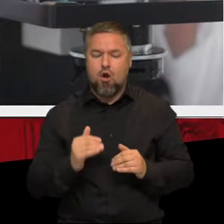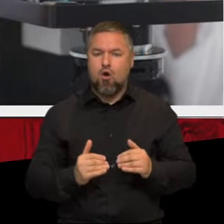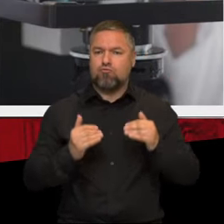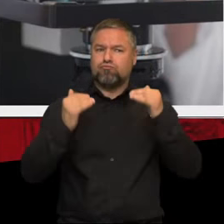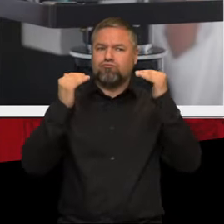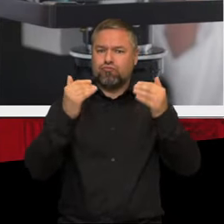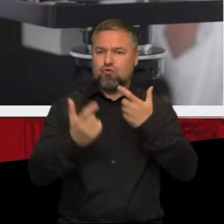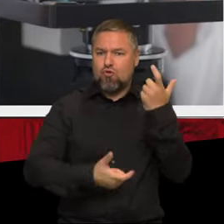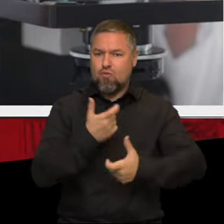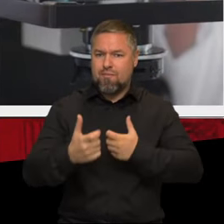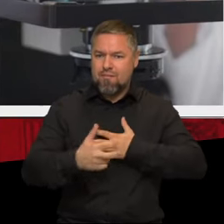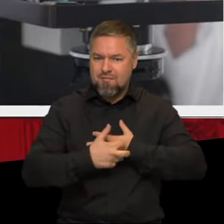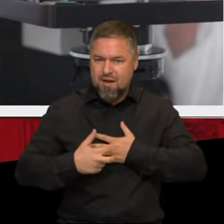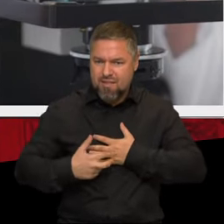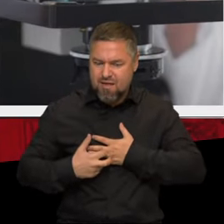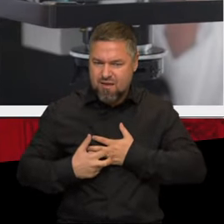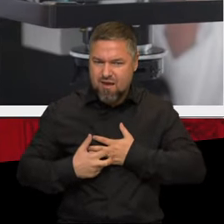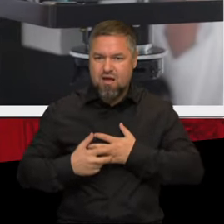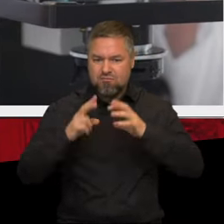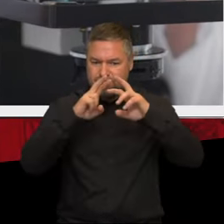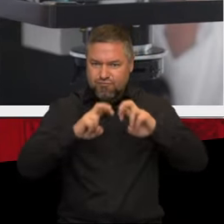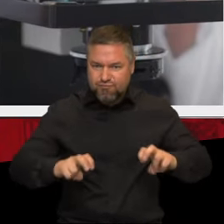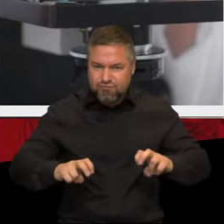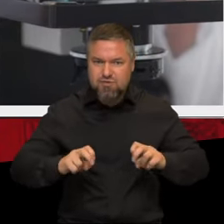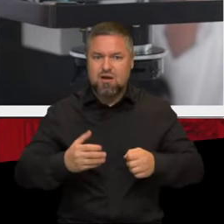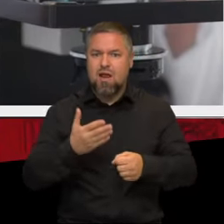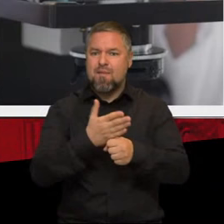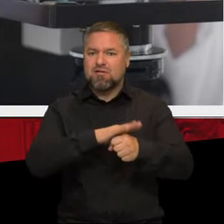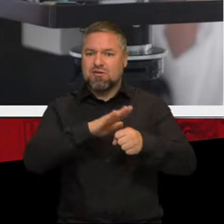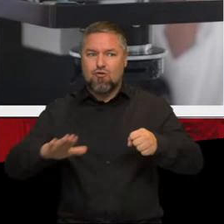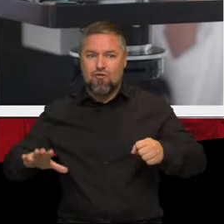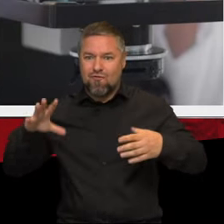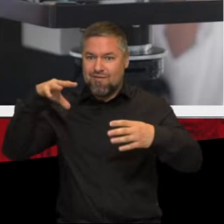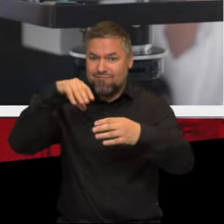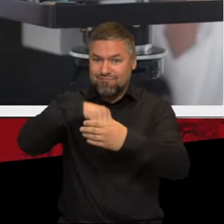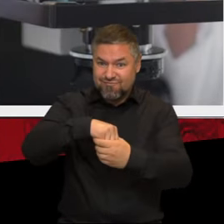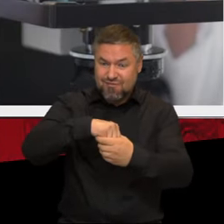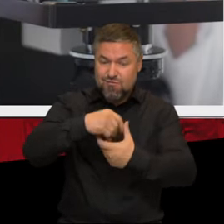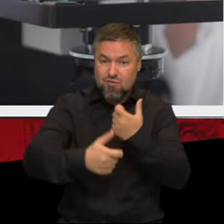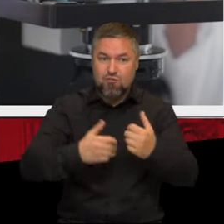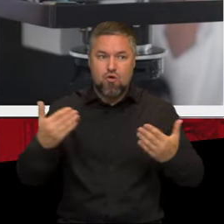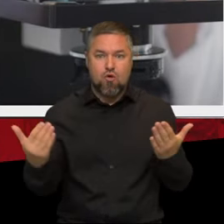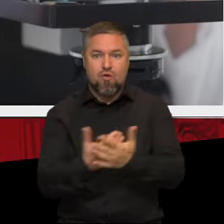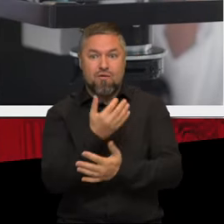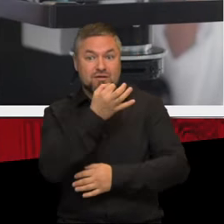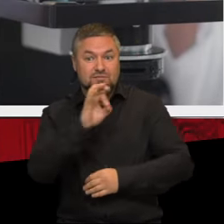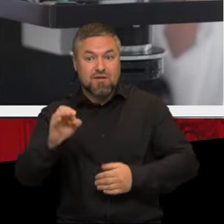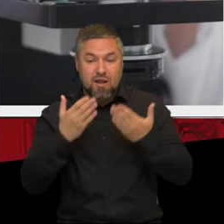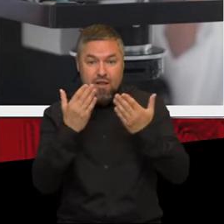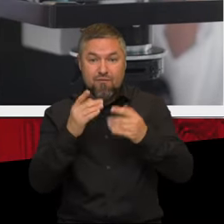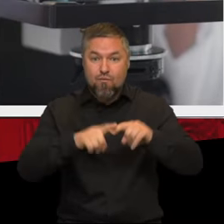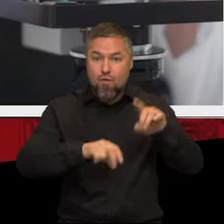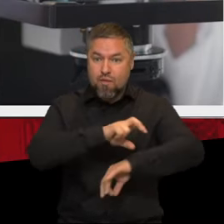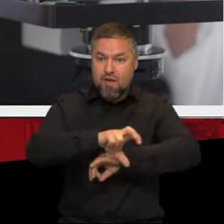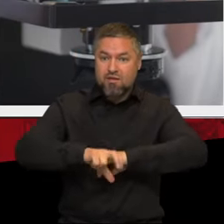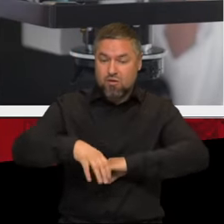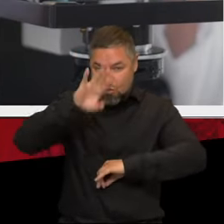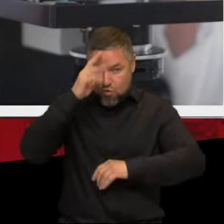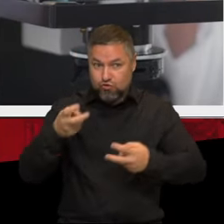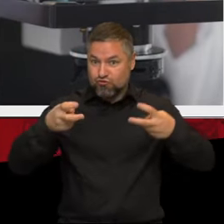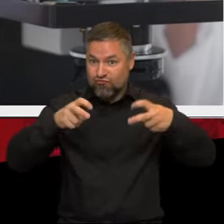prowadzonych badań, zwiększymy ich umiędzynarodowienie, a także umożliwimy rozwój nowych specjalności naukowych w Politechnice